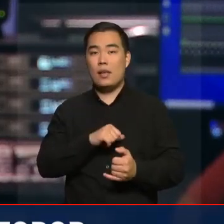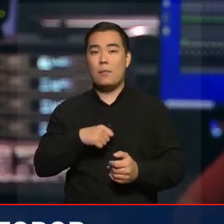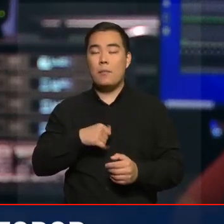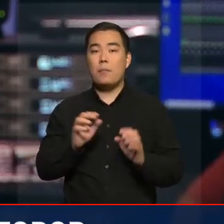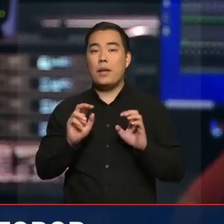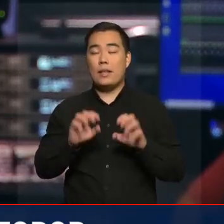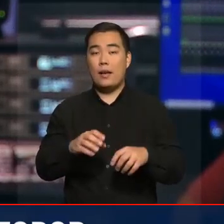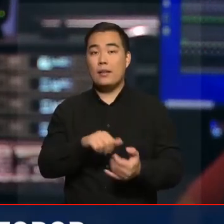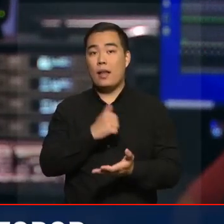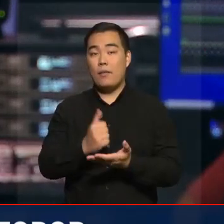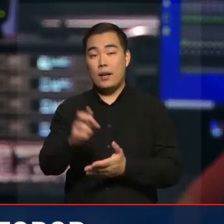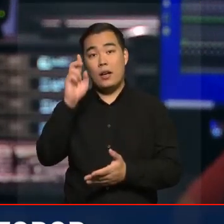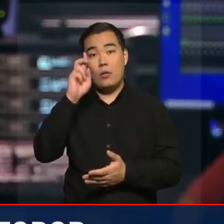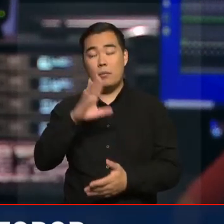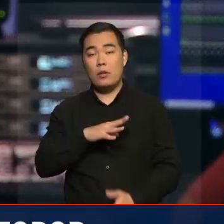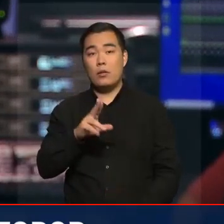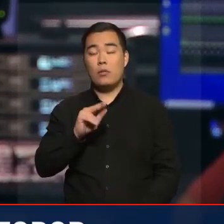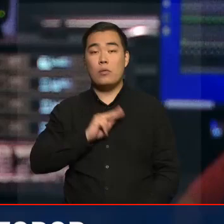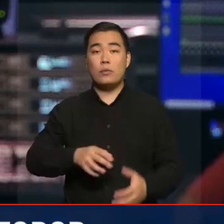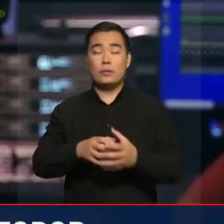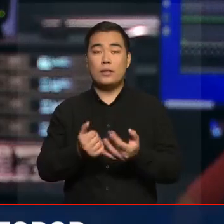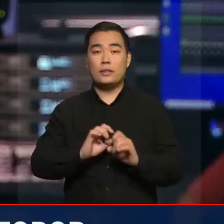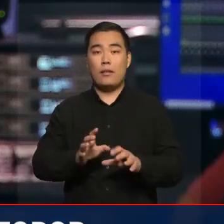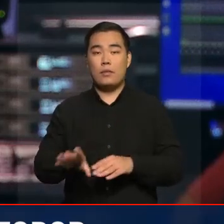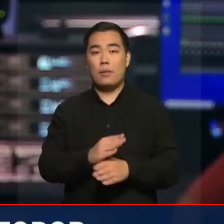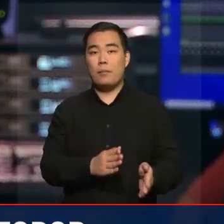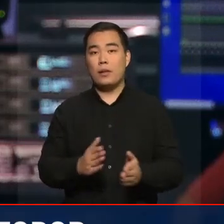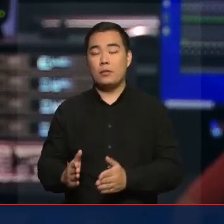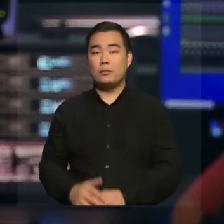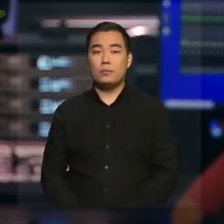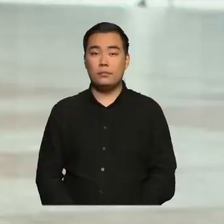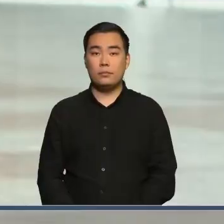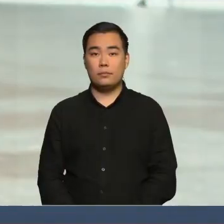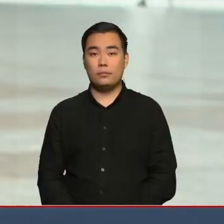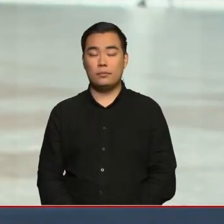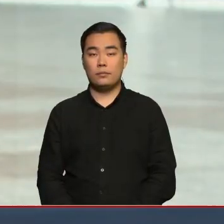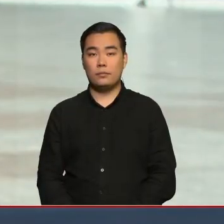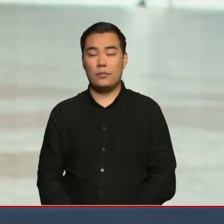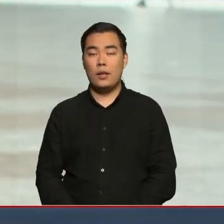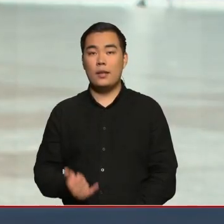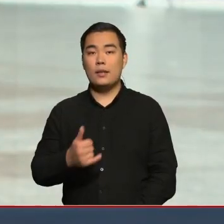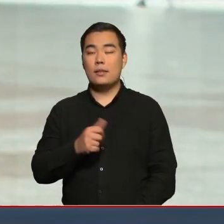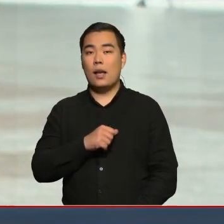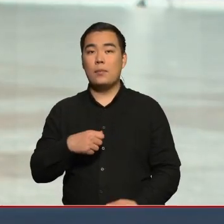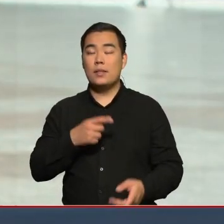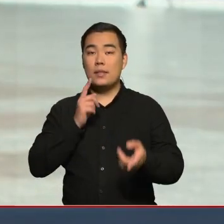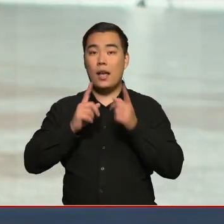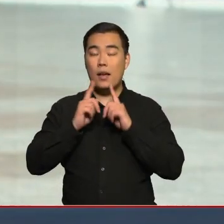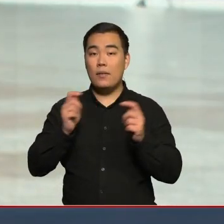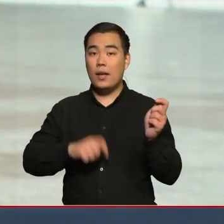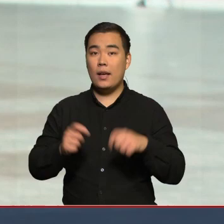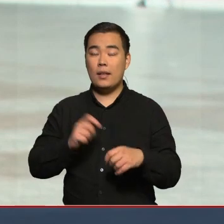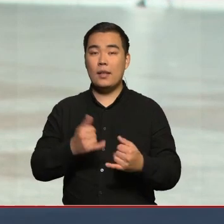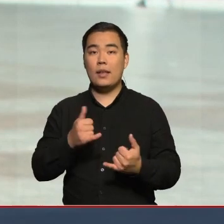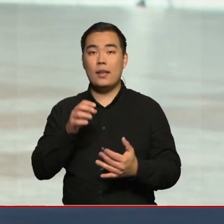председательством главы государства расскажет подробнее совет иностранных Ив сегодня прошёл в тридцать